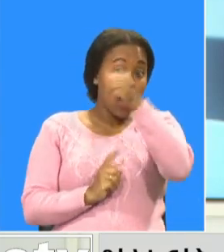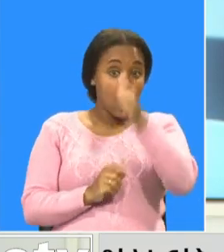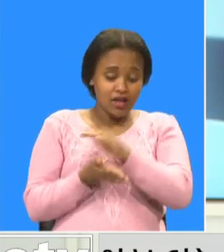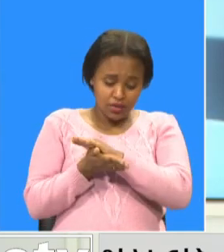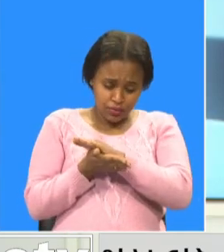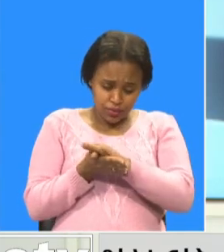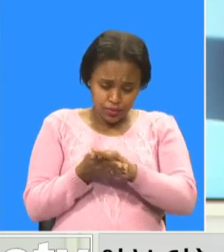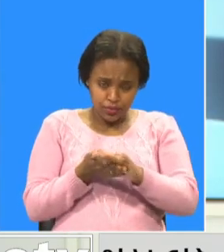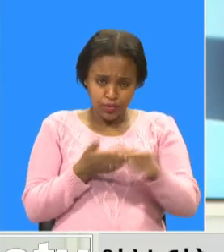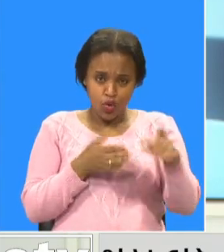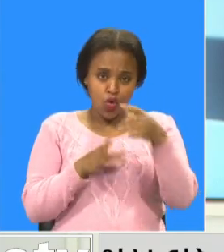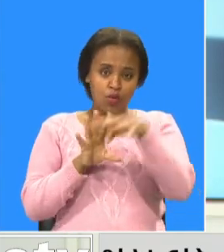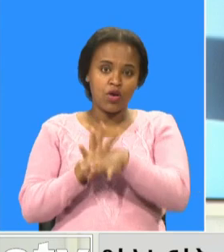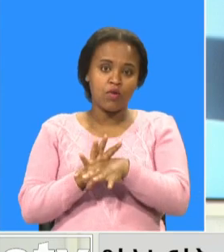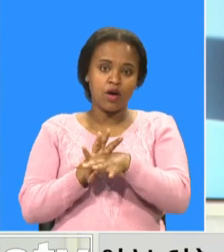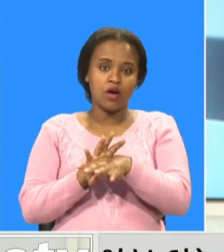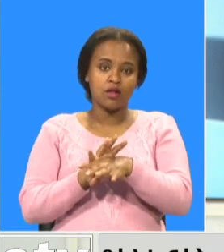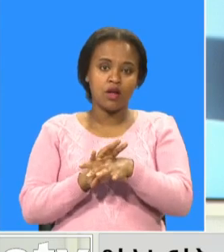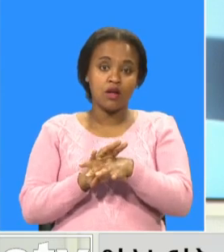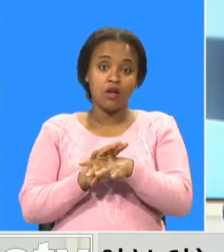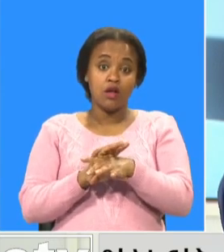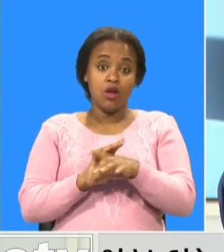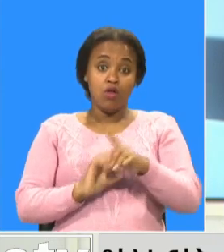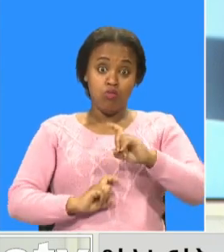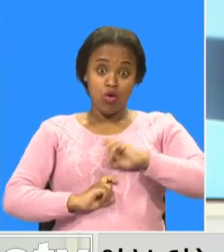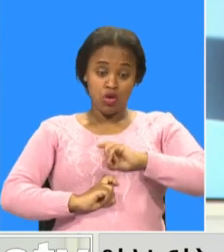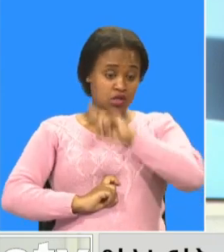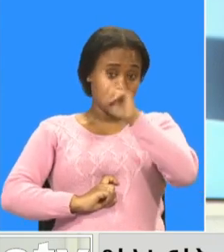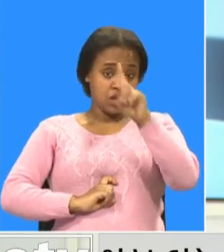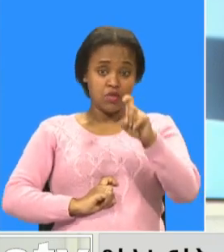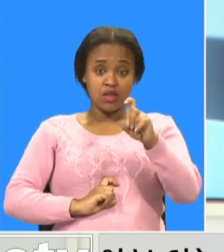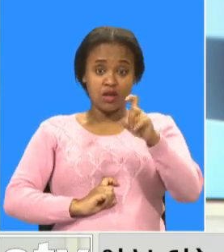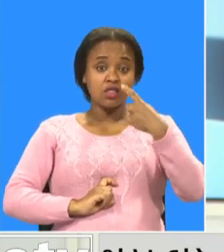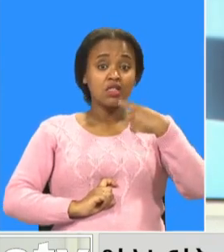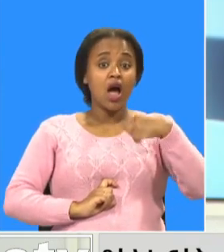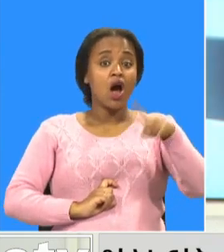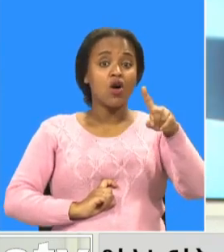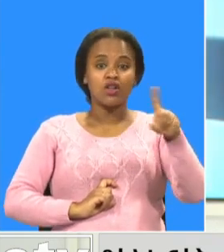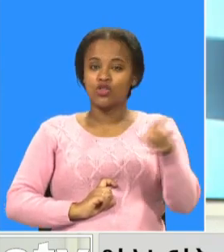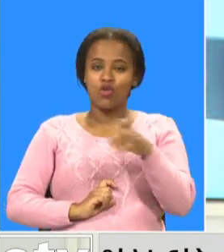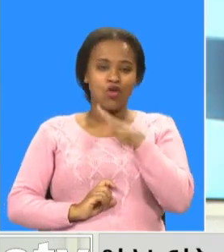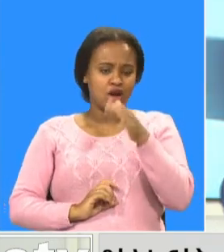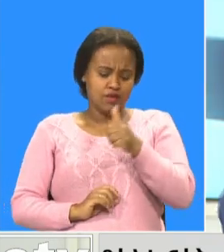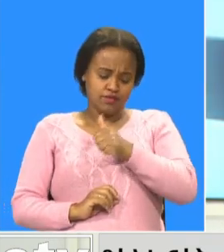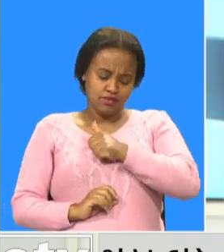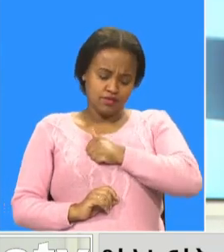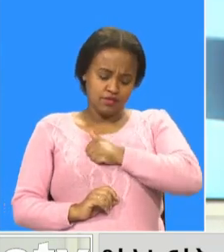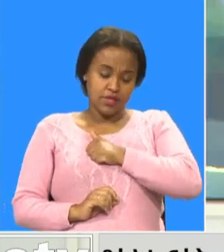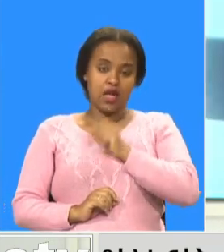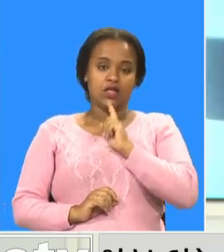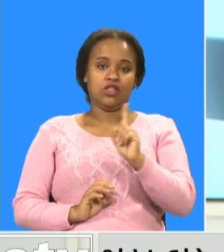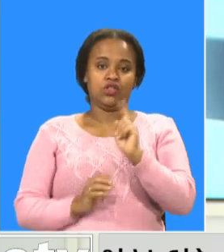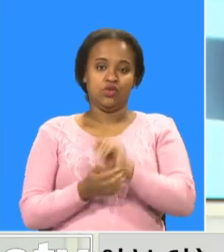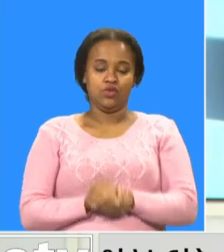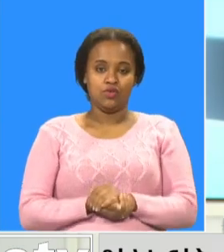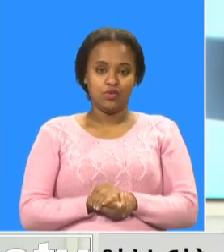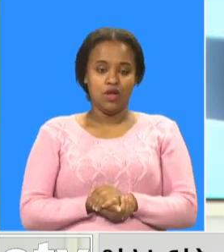አለበለዚያ ትርጉም የለውም። ፖሊስ ስለሚጠይቀን ወይም አዋጅ መንግስት ላወጀ አይደለም ማስቀመጥ ያለብን።